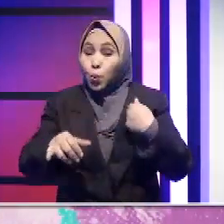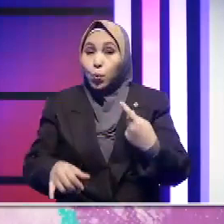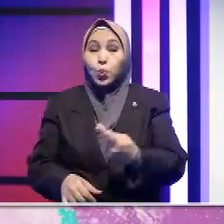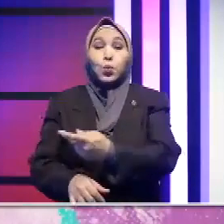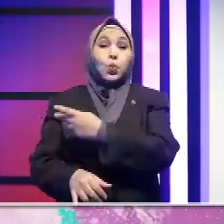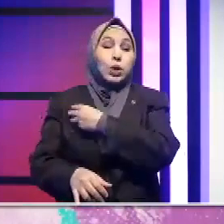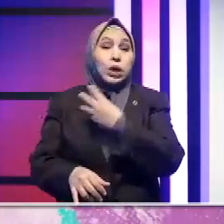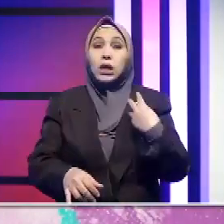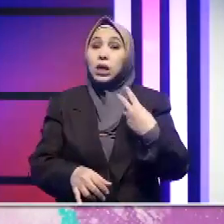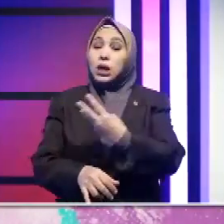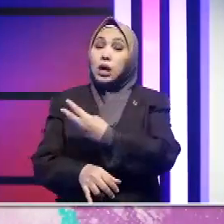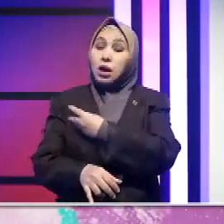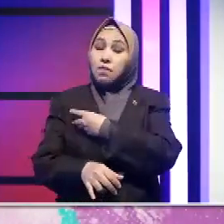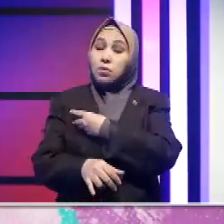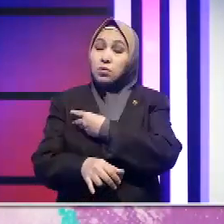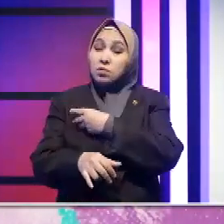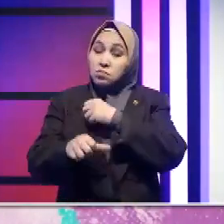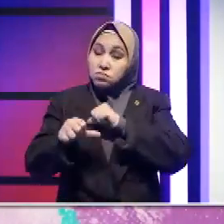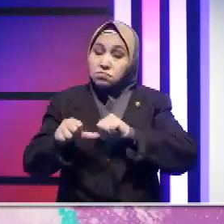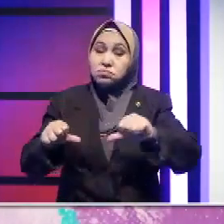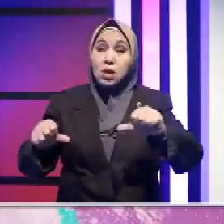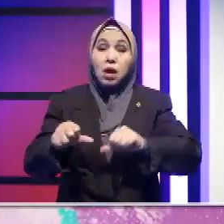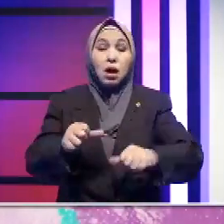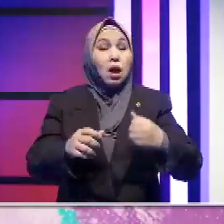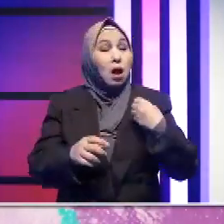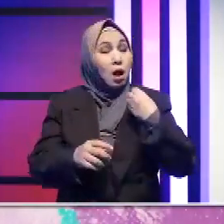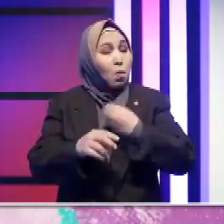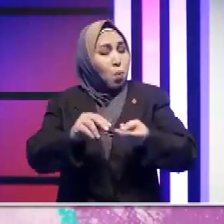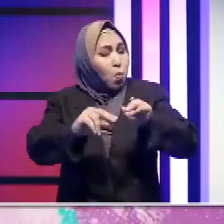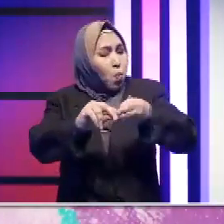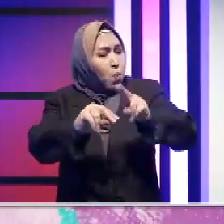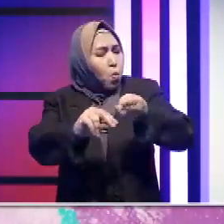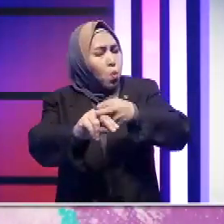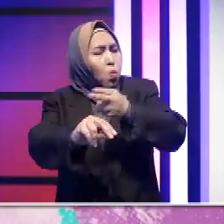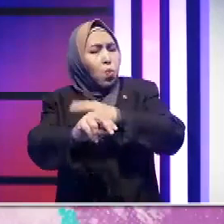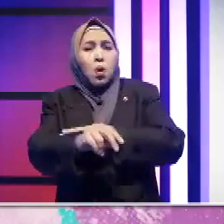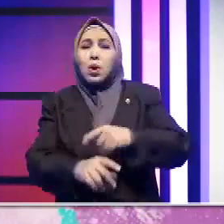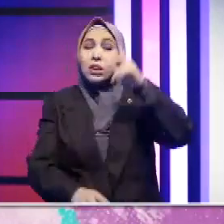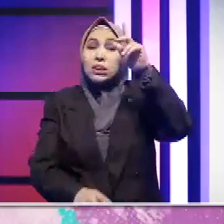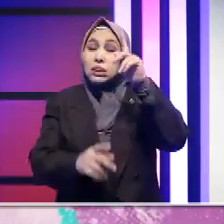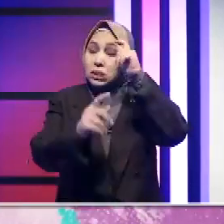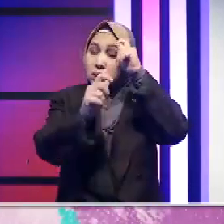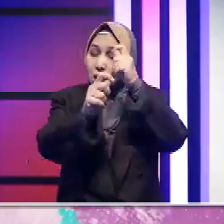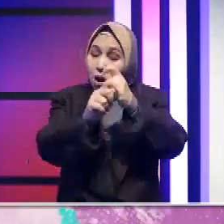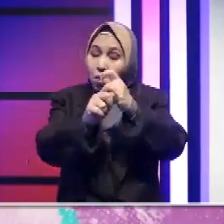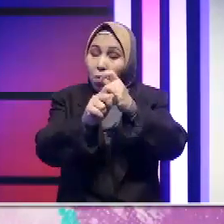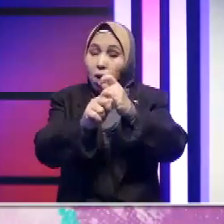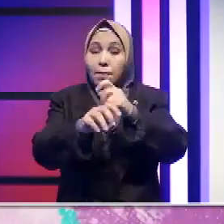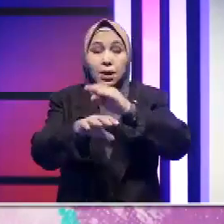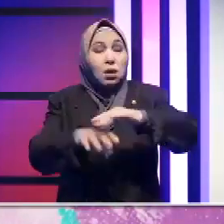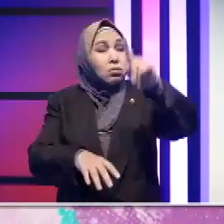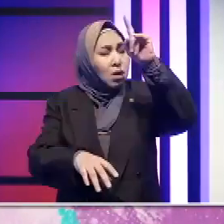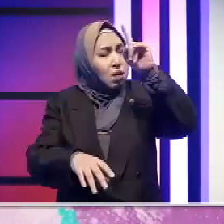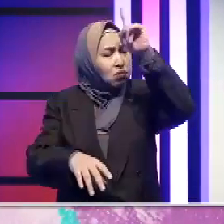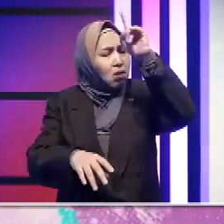have to tap Hai awet tak Wa Ta'ala subhanahu wata'ala Hai dance ala